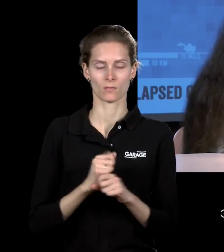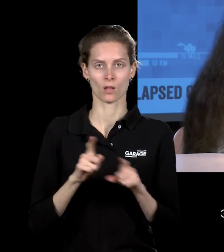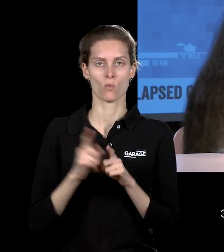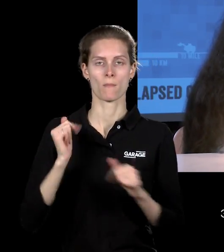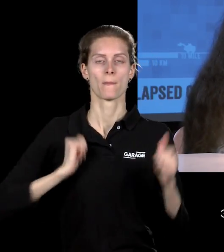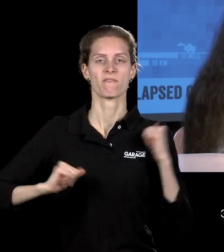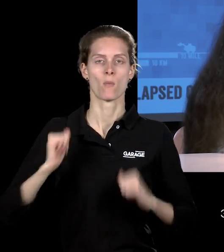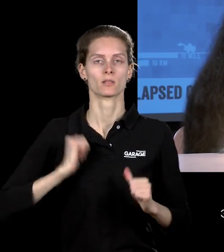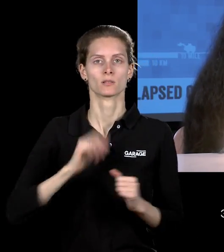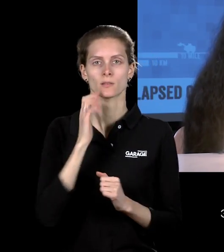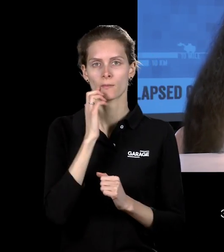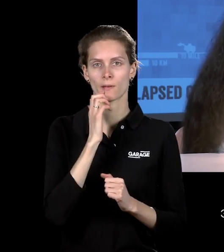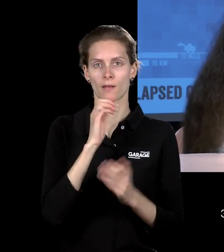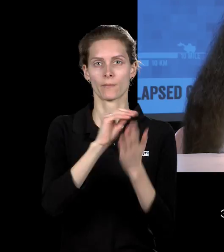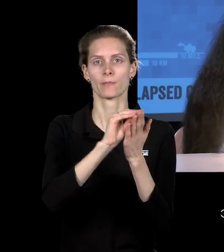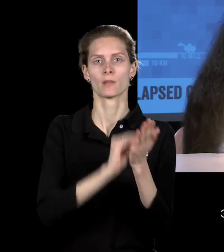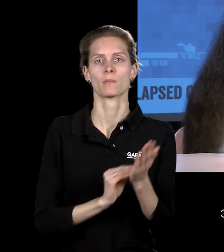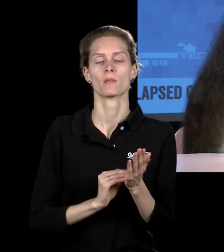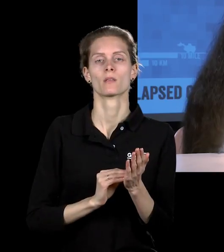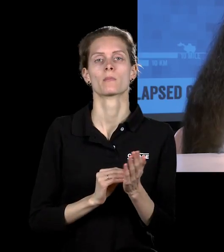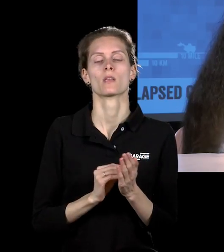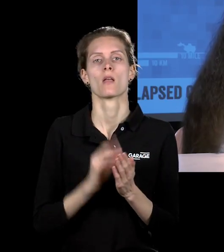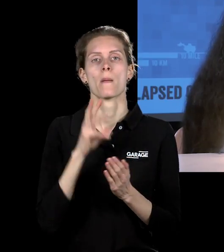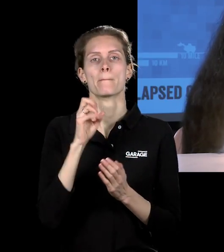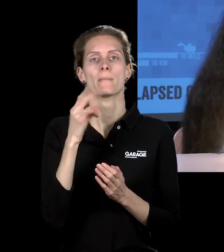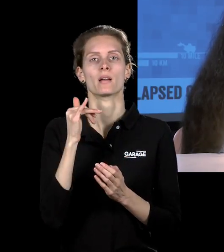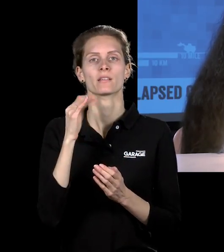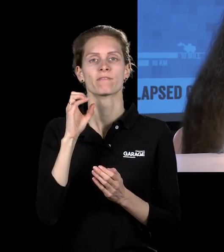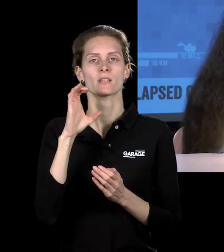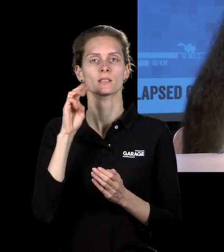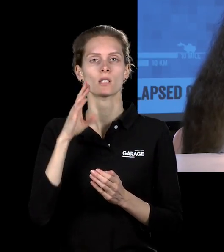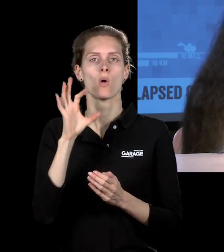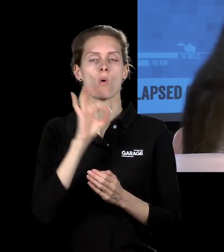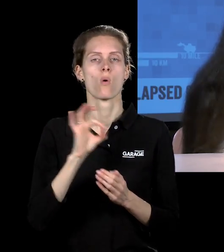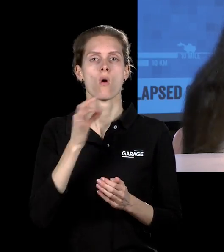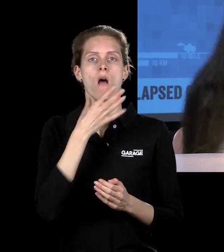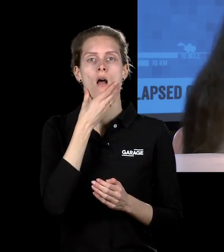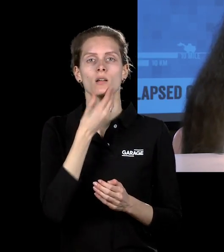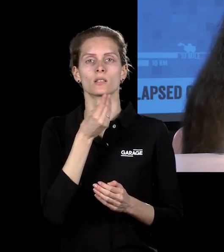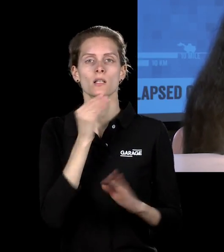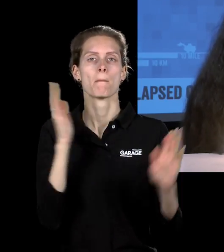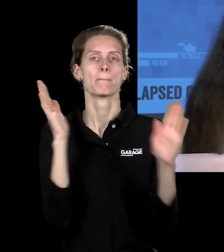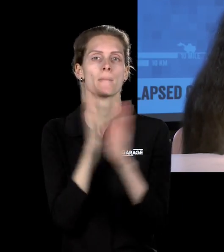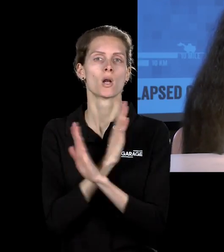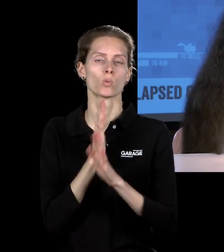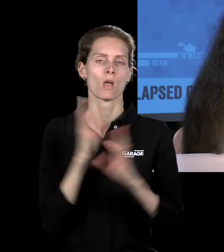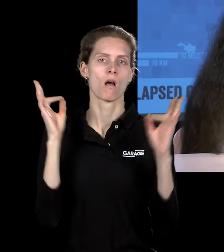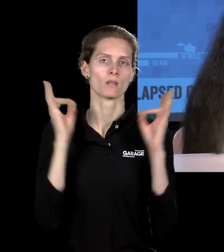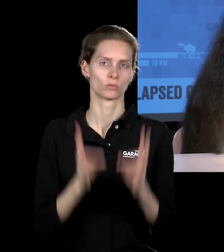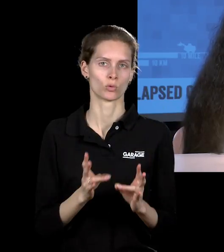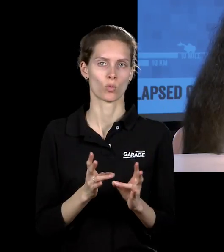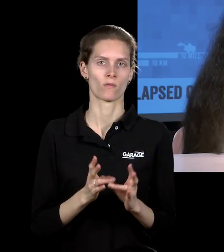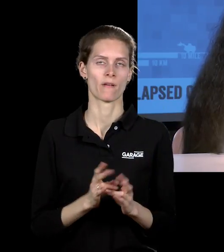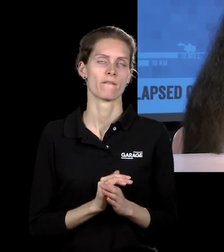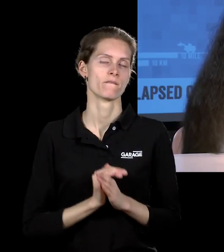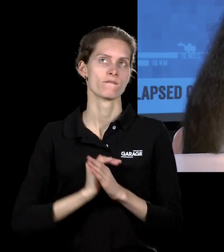перформанса, когда он пишет манифест о красоте природных катастроф. Что, может быть, природная катастрофа, природный катаклизм – это высшая форма прекрасного, это